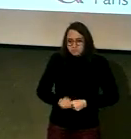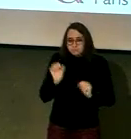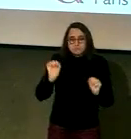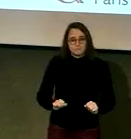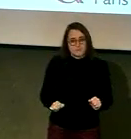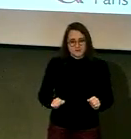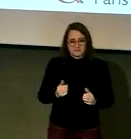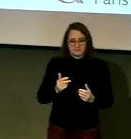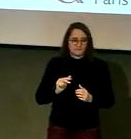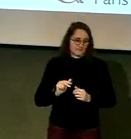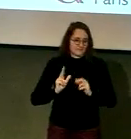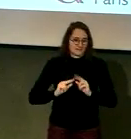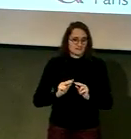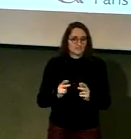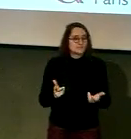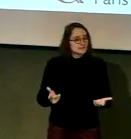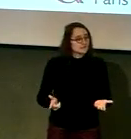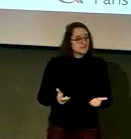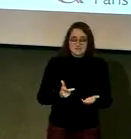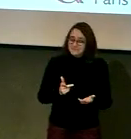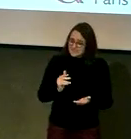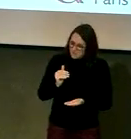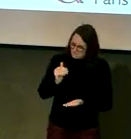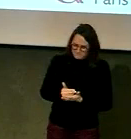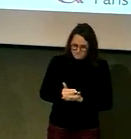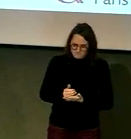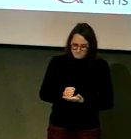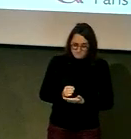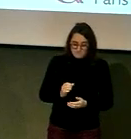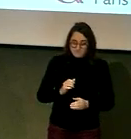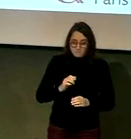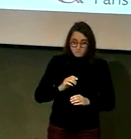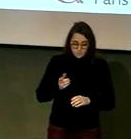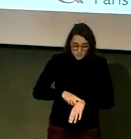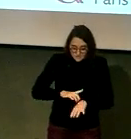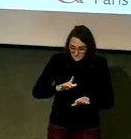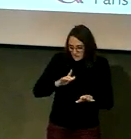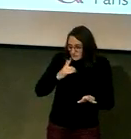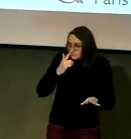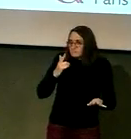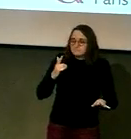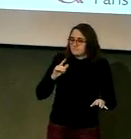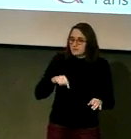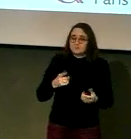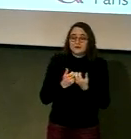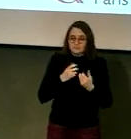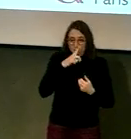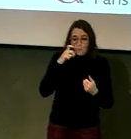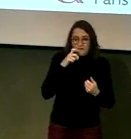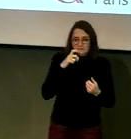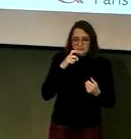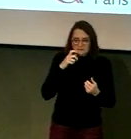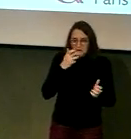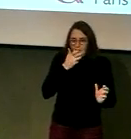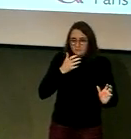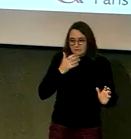de l'expliquer, c'est que c'est pas forcément l'abstinence brutale qui est la solution. Par exemple, pour la cocaïne, c'est même une